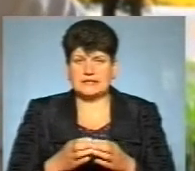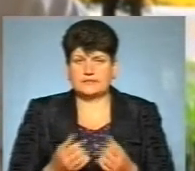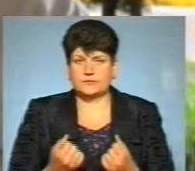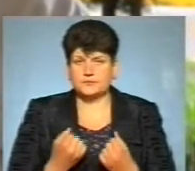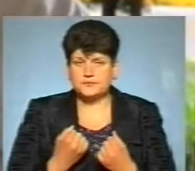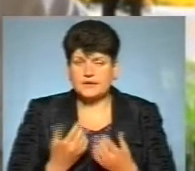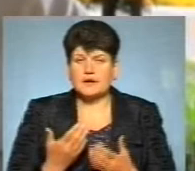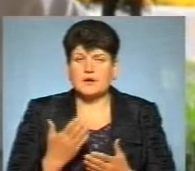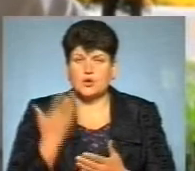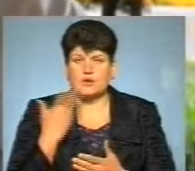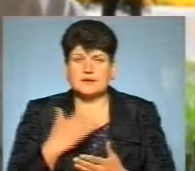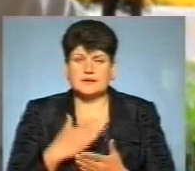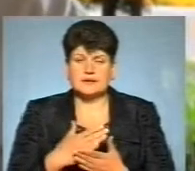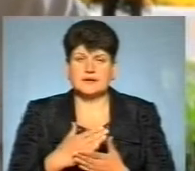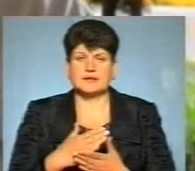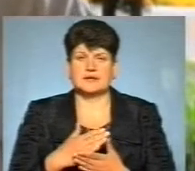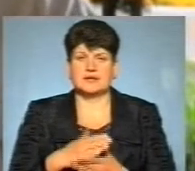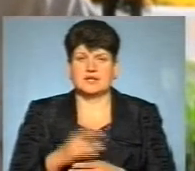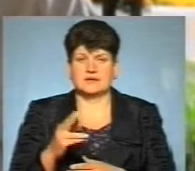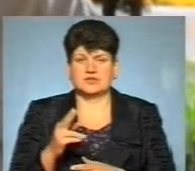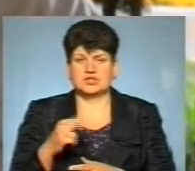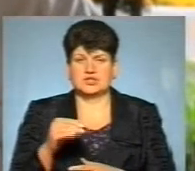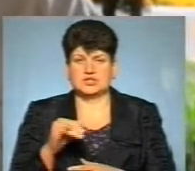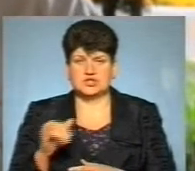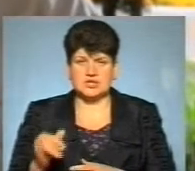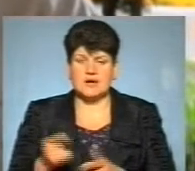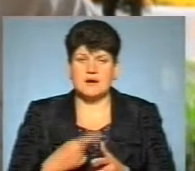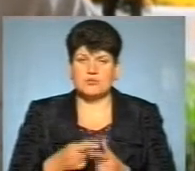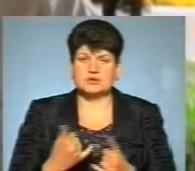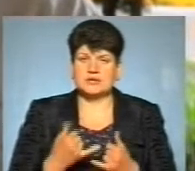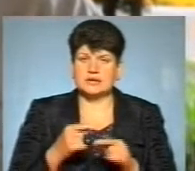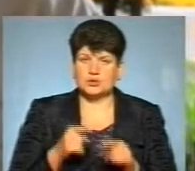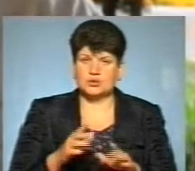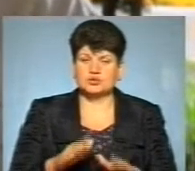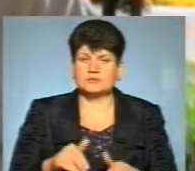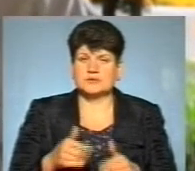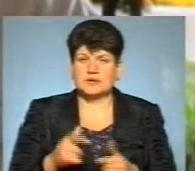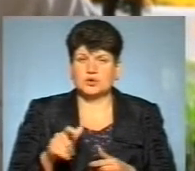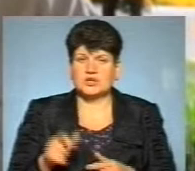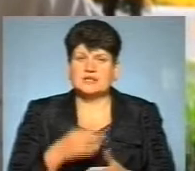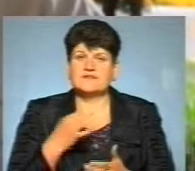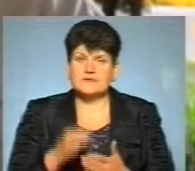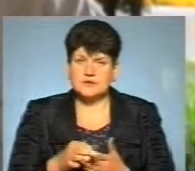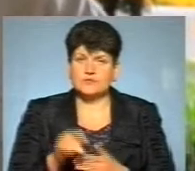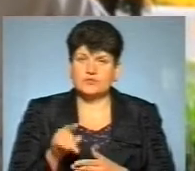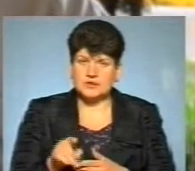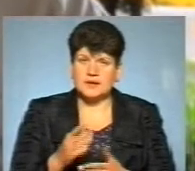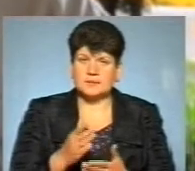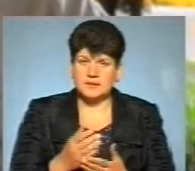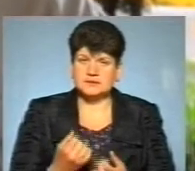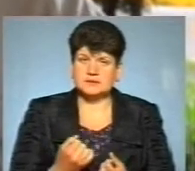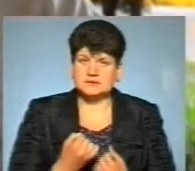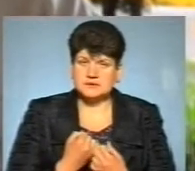коли визначаються імуноглобуліни G, або для того, щоб дати людині відповідь. Вона імунна проти